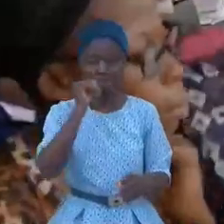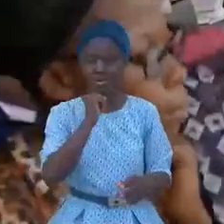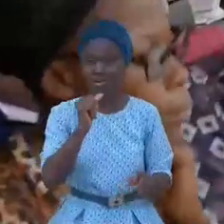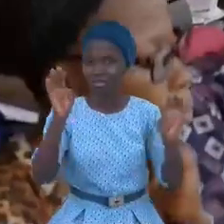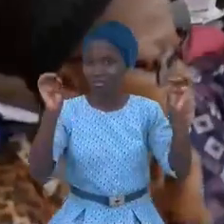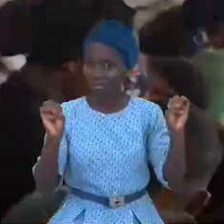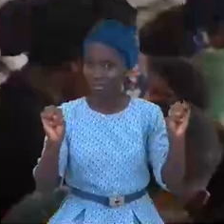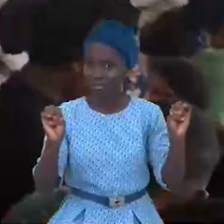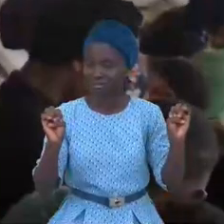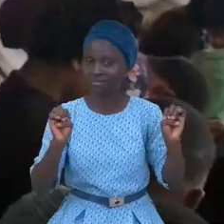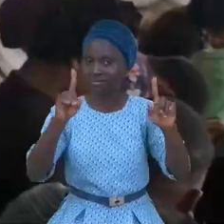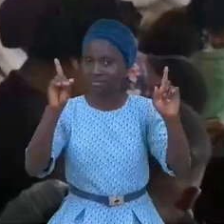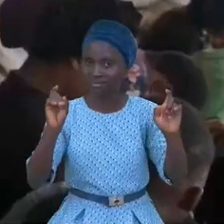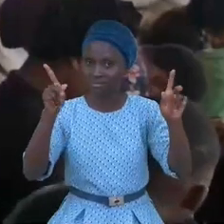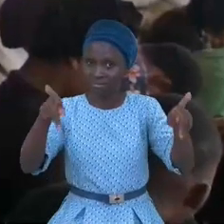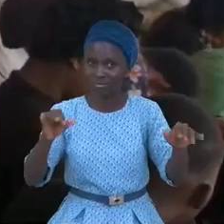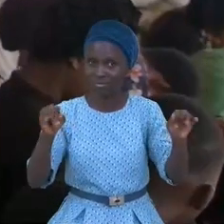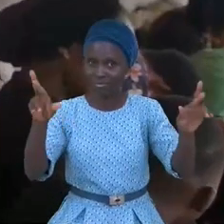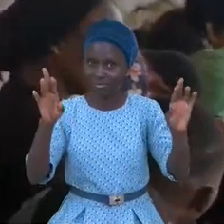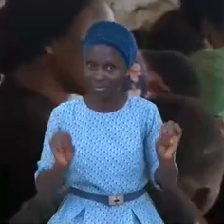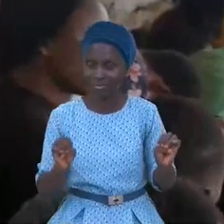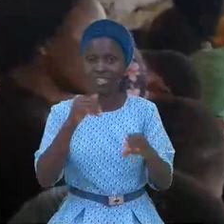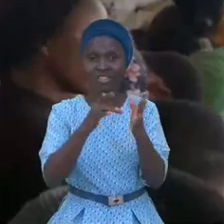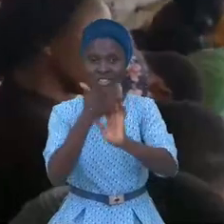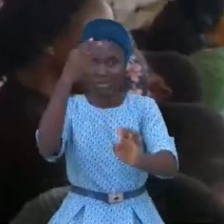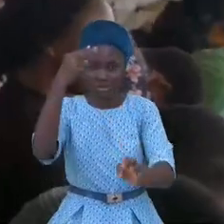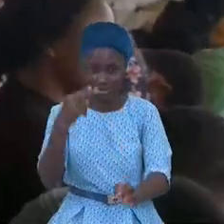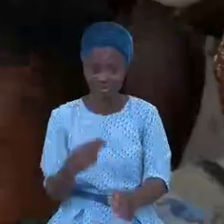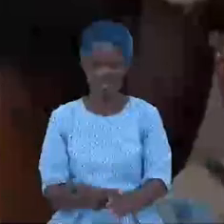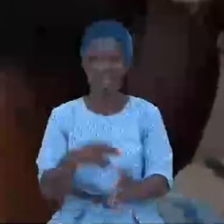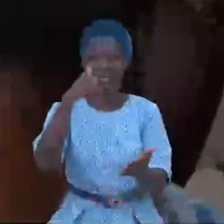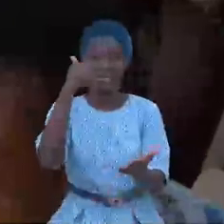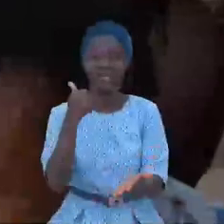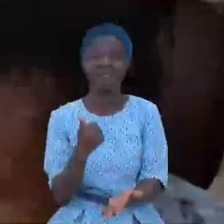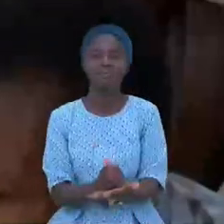Quelqu'un là-bas, tu ne vas pas expirer au nom de Jésus.